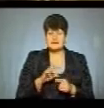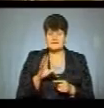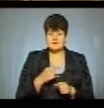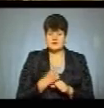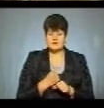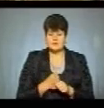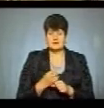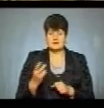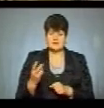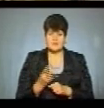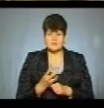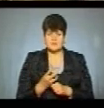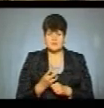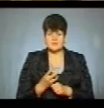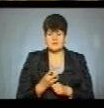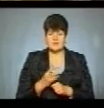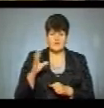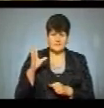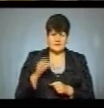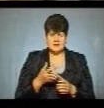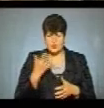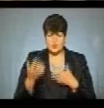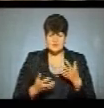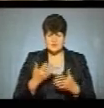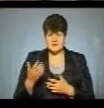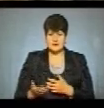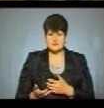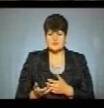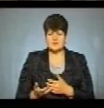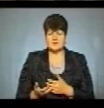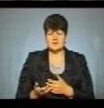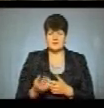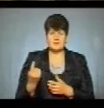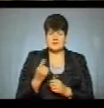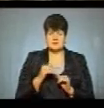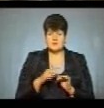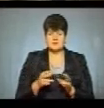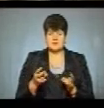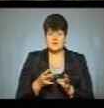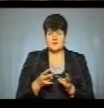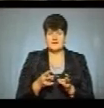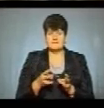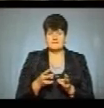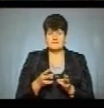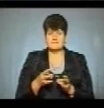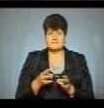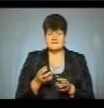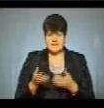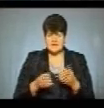треба от зверху донизу все розібрати. Безпосередньо зараз першим ділом потрібно відкрутити кришки